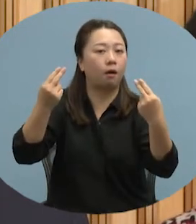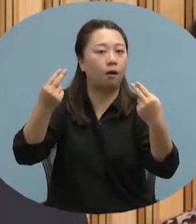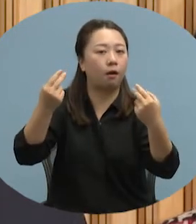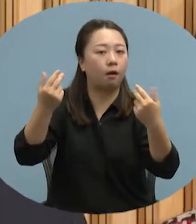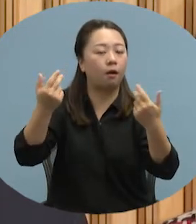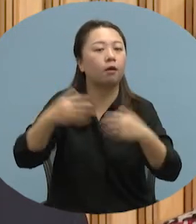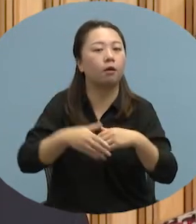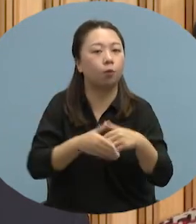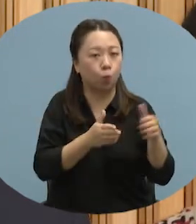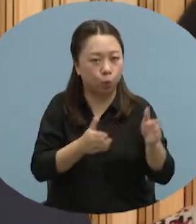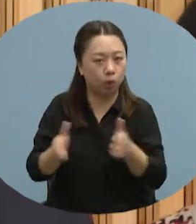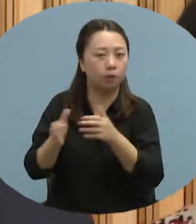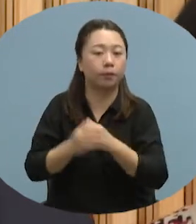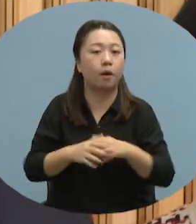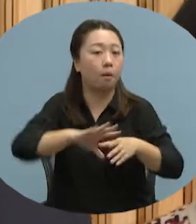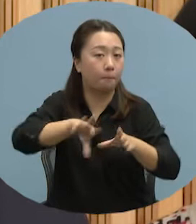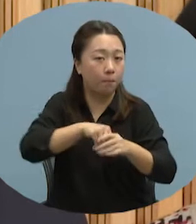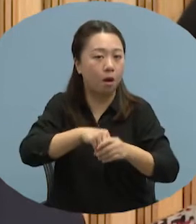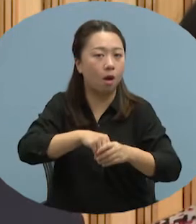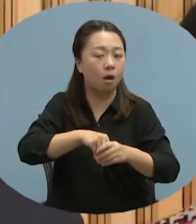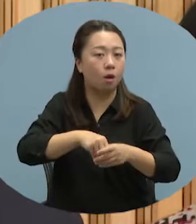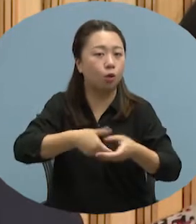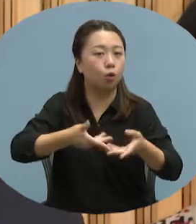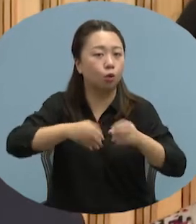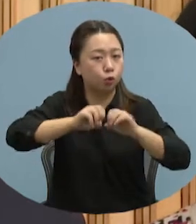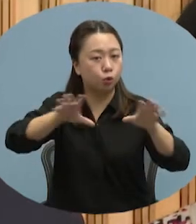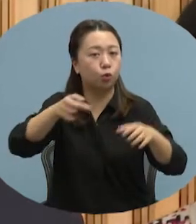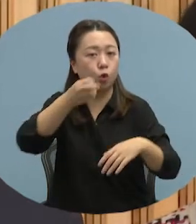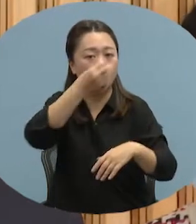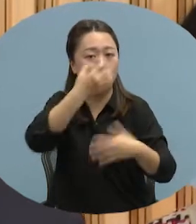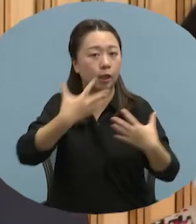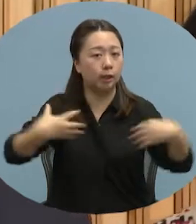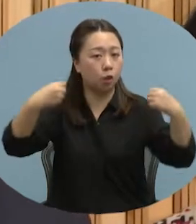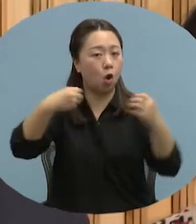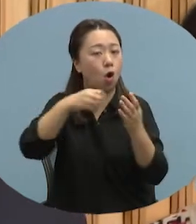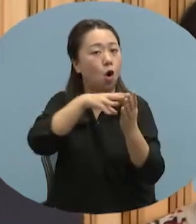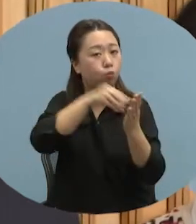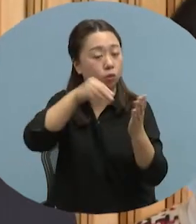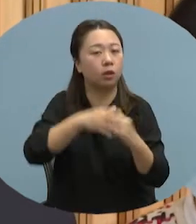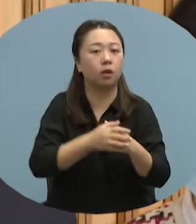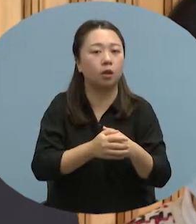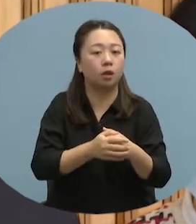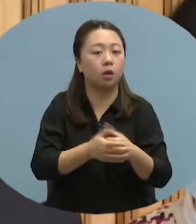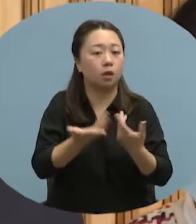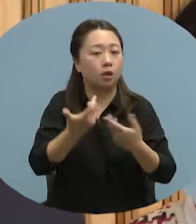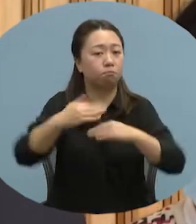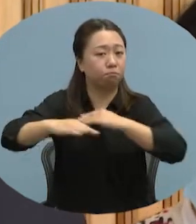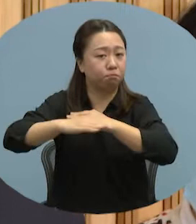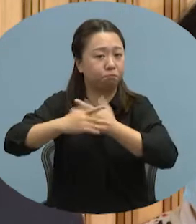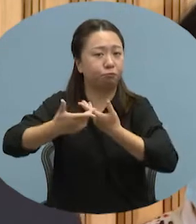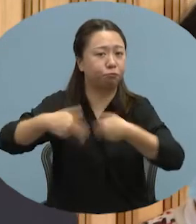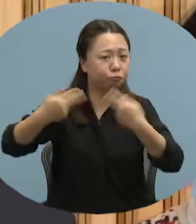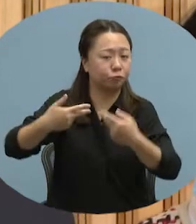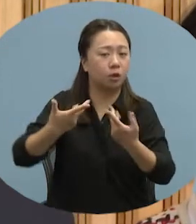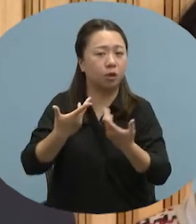的階段，包括推出香港的健康碼、口岸的流程方案、人